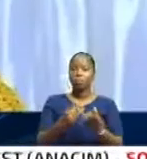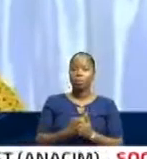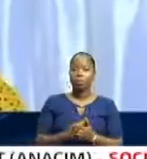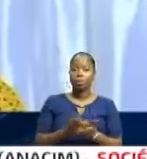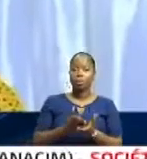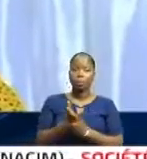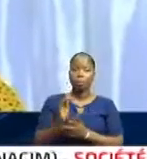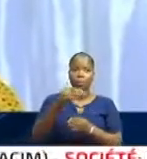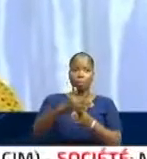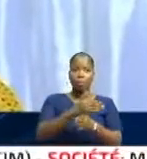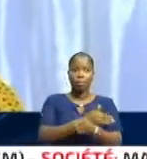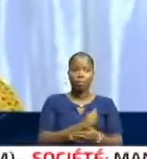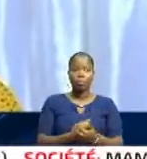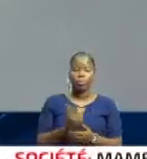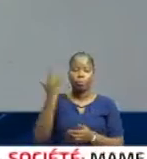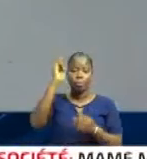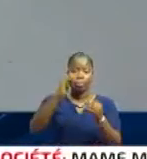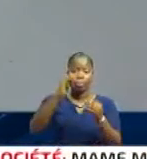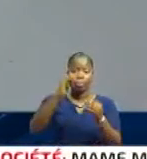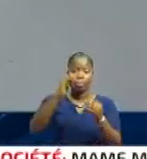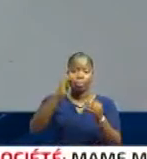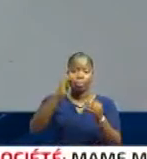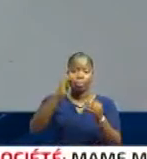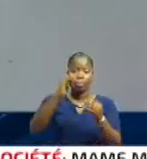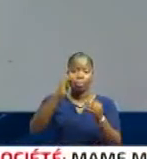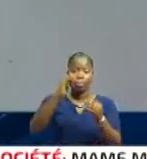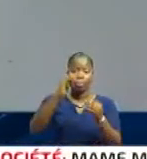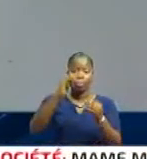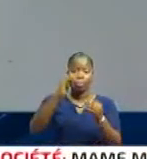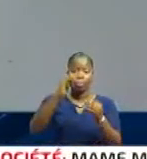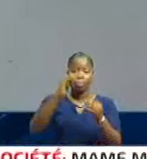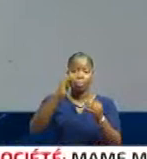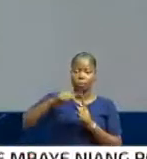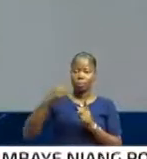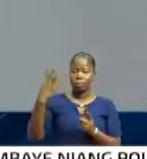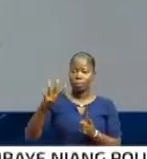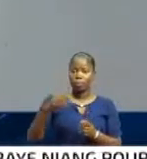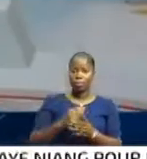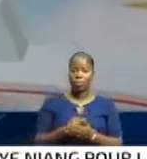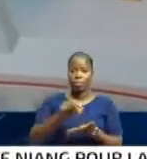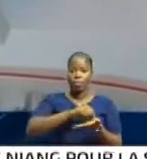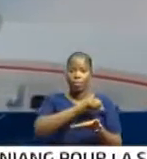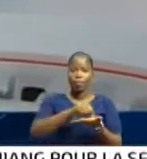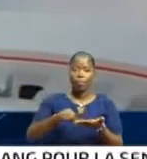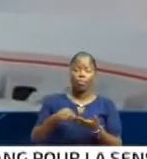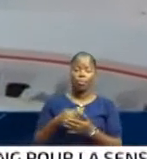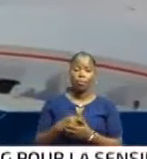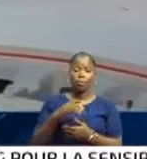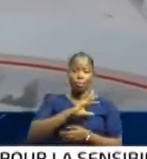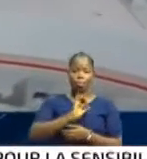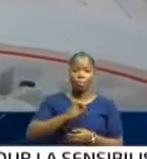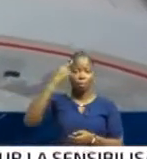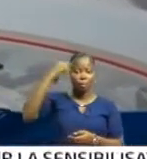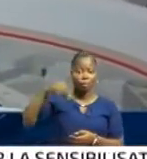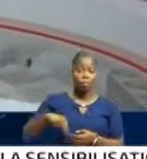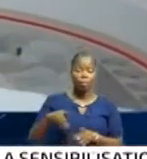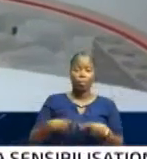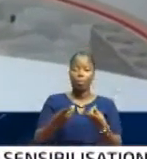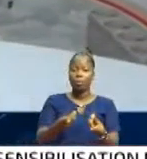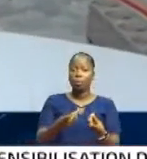qu' il ya à peu près 10 à 14 qui sort éliminé je pense que la promotion du don de